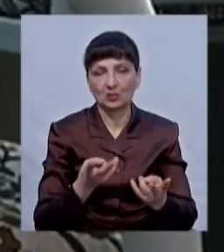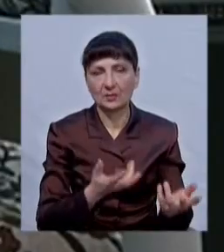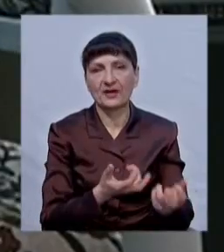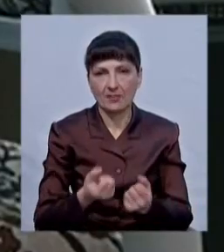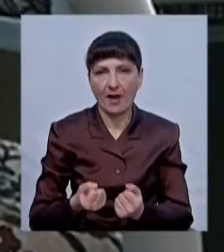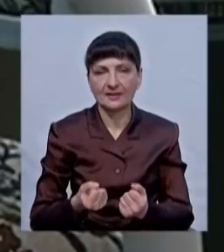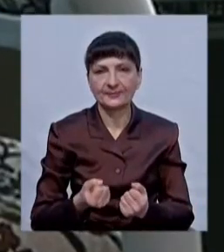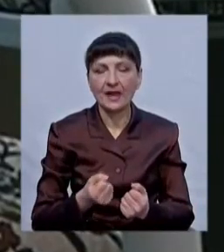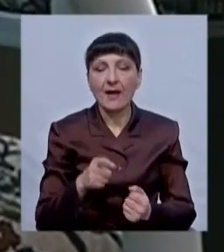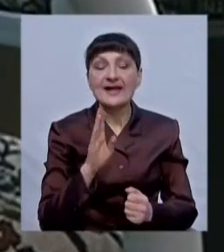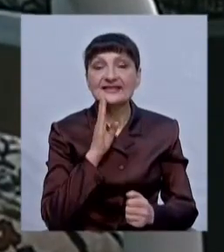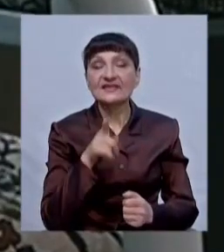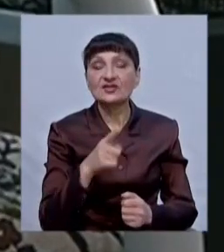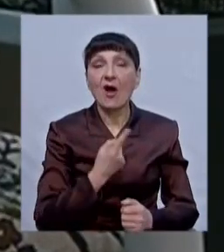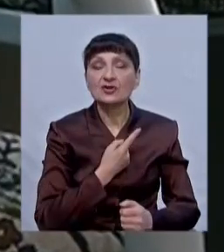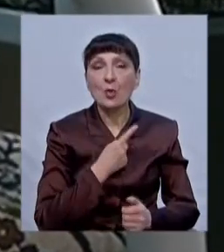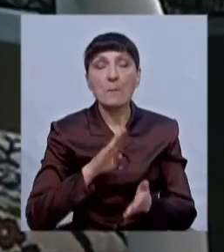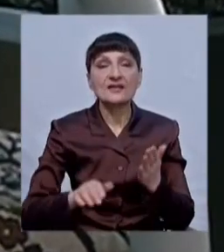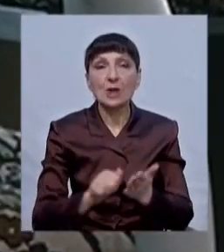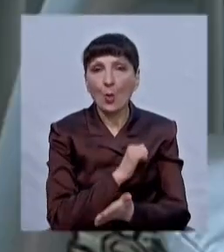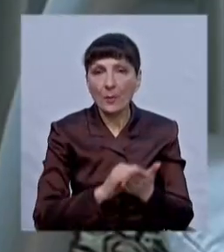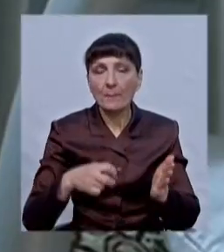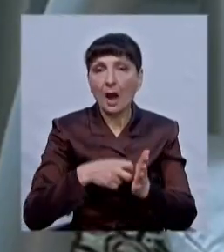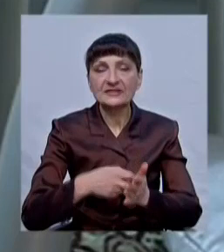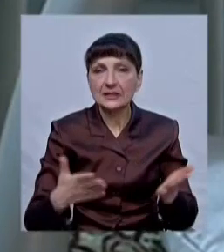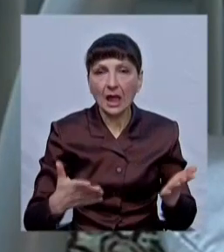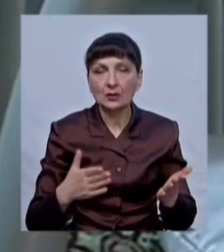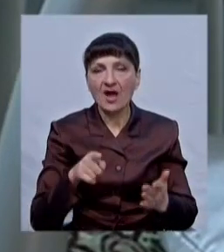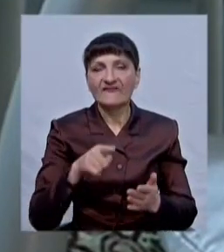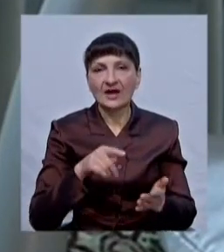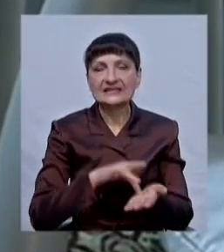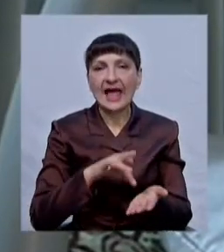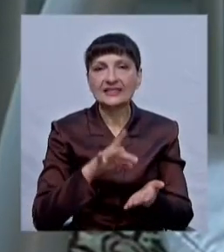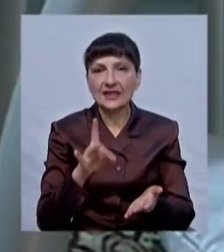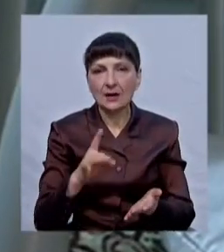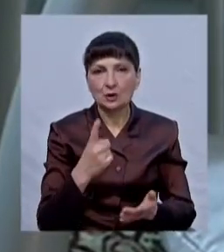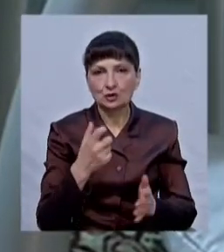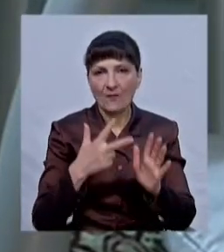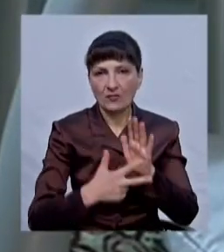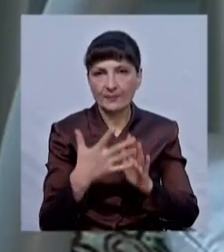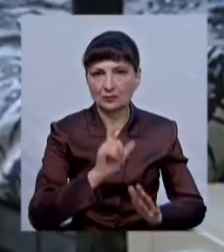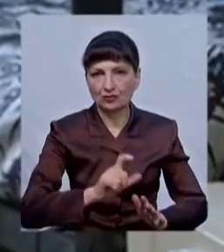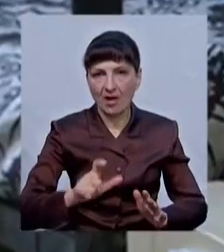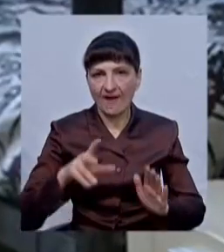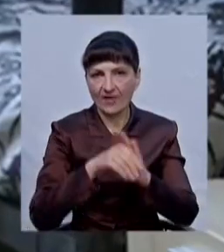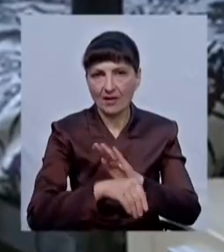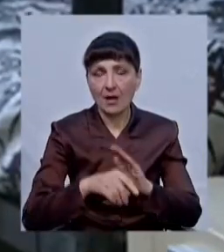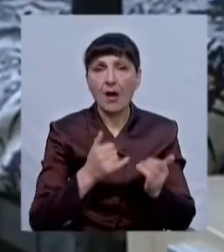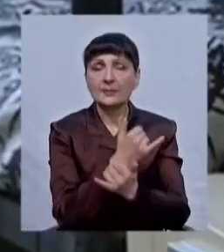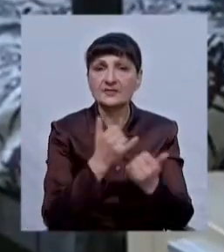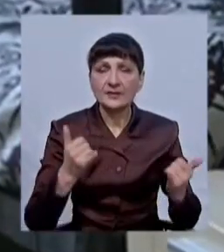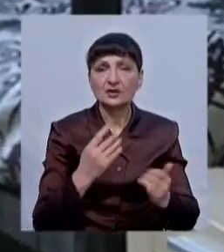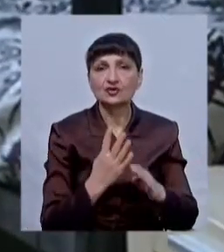Принимаем. Таких, как Жулдыз, одиноких, без документов и прописки в социальном центре адаптации 185 человек. Здесь их